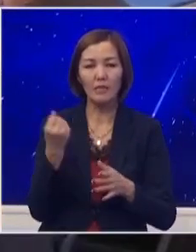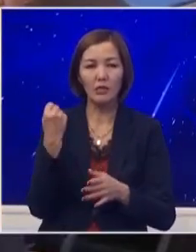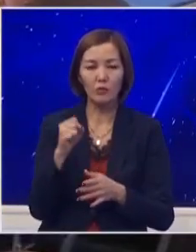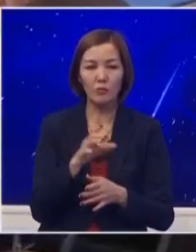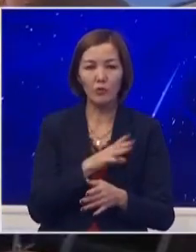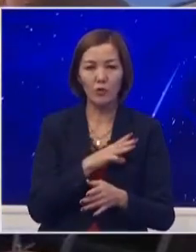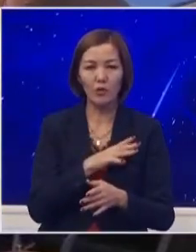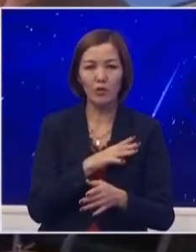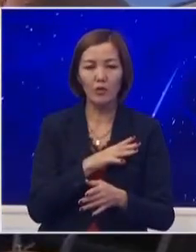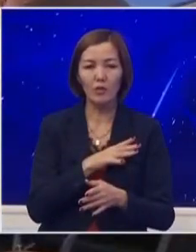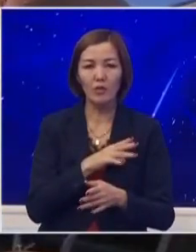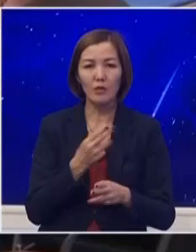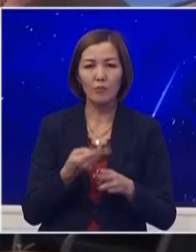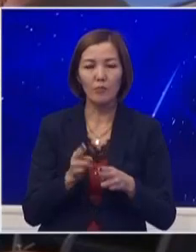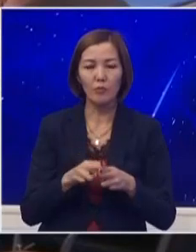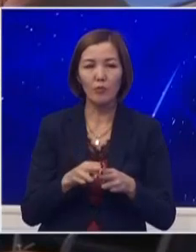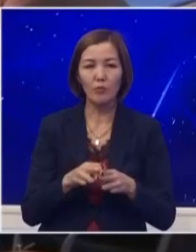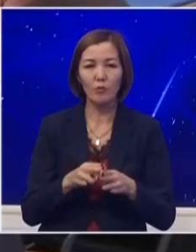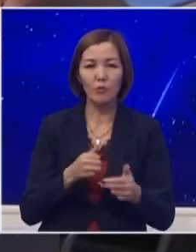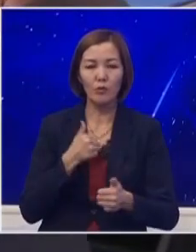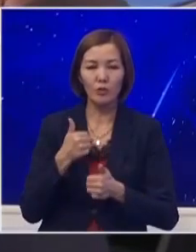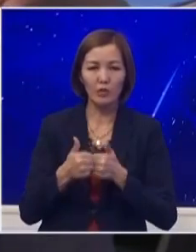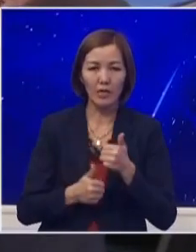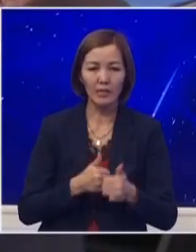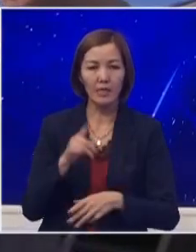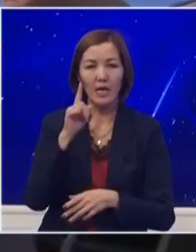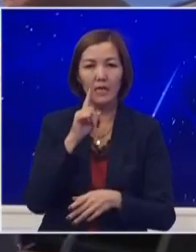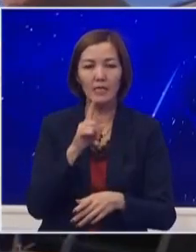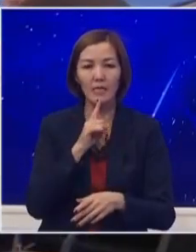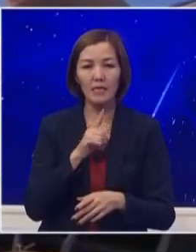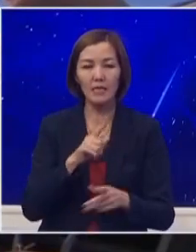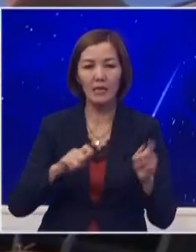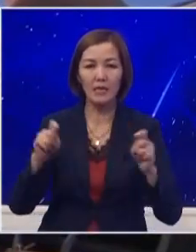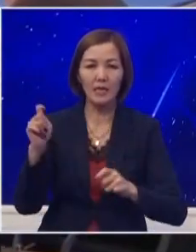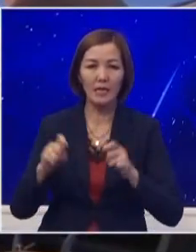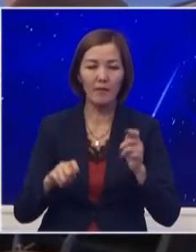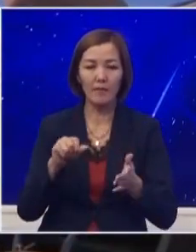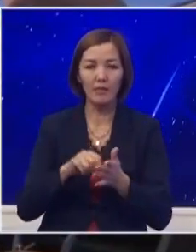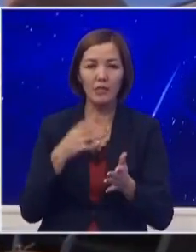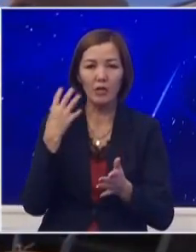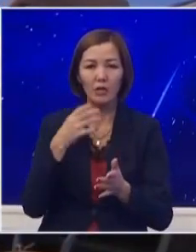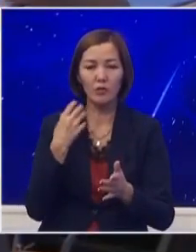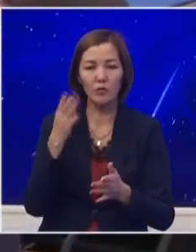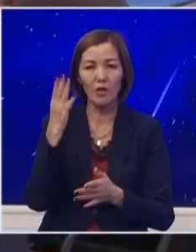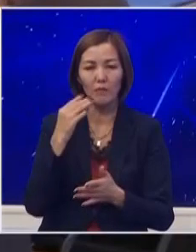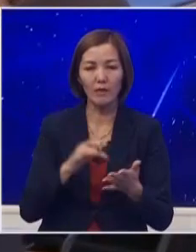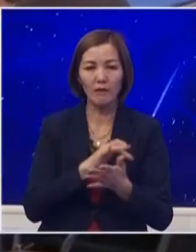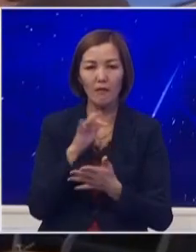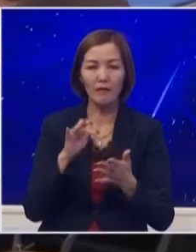жүлдегері. Бұл кісінің жарысына қазір бүкіл Қазақстаннан келді десем болады. Қызылорда облысы, Алматы